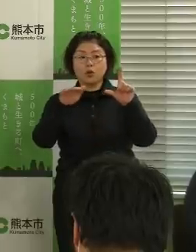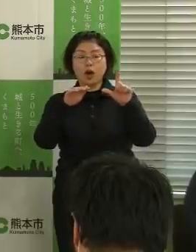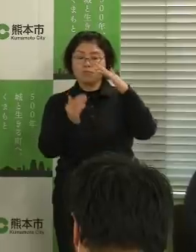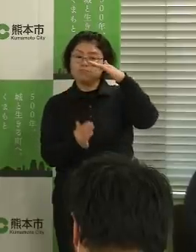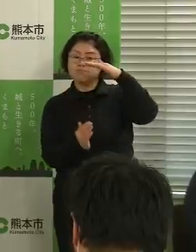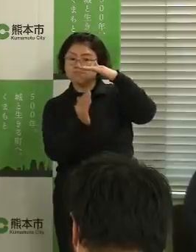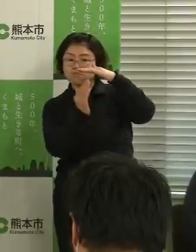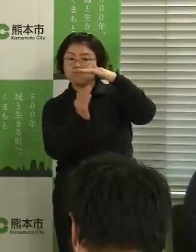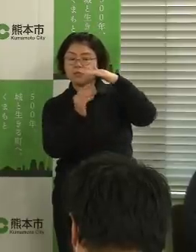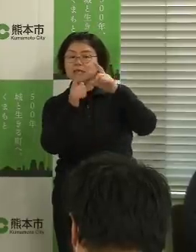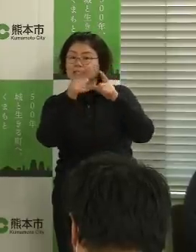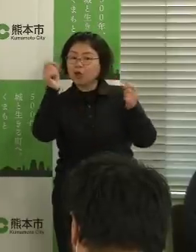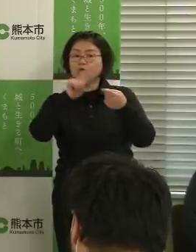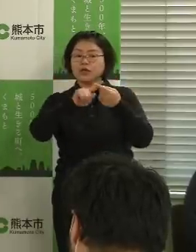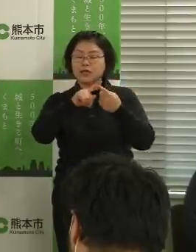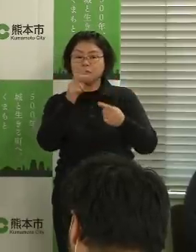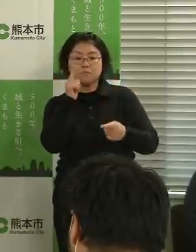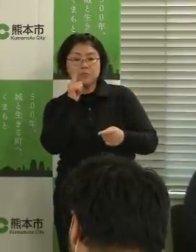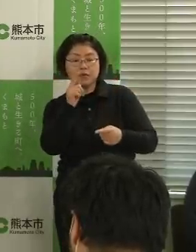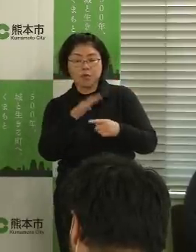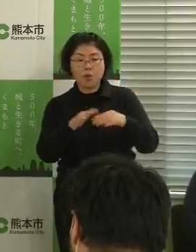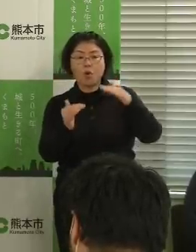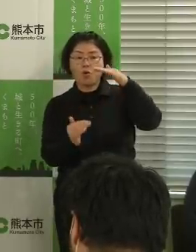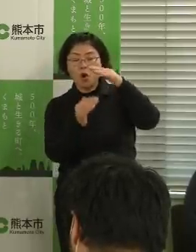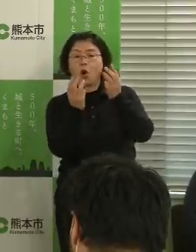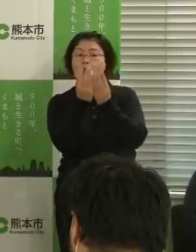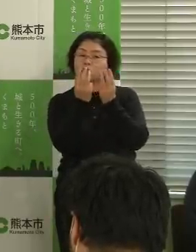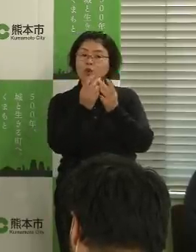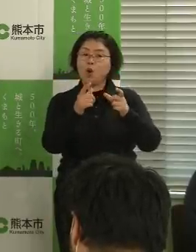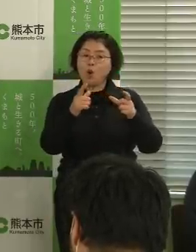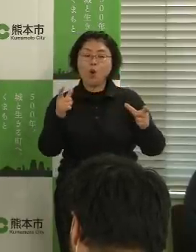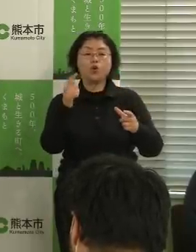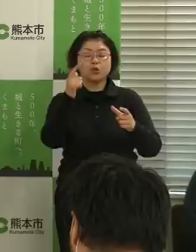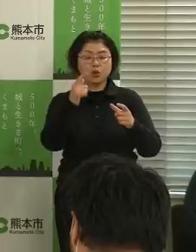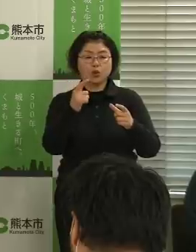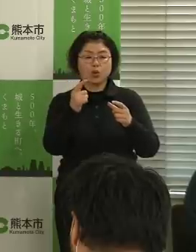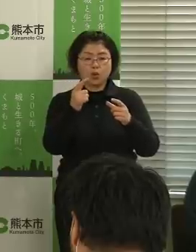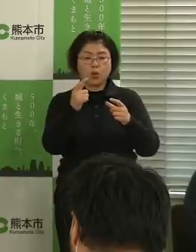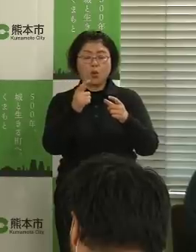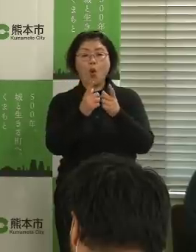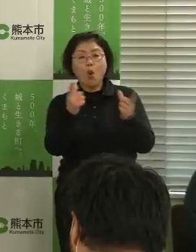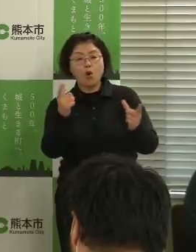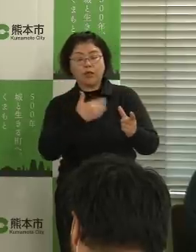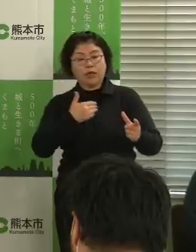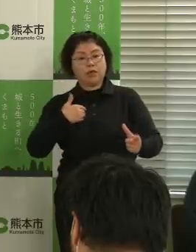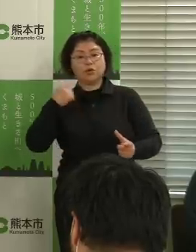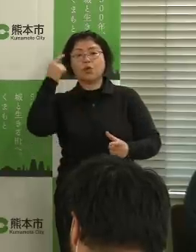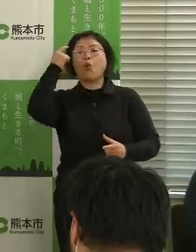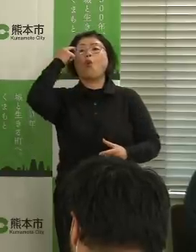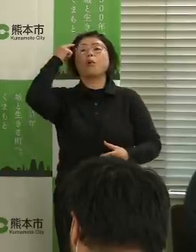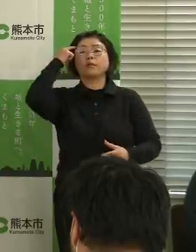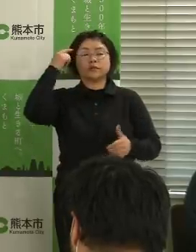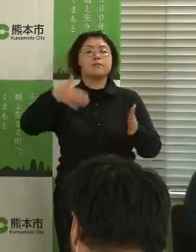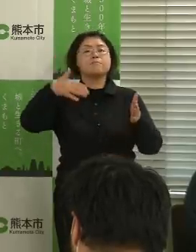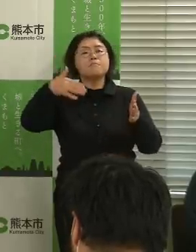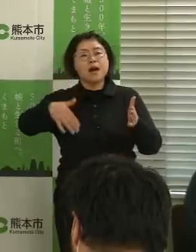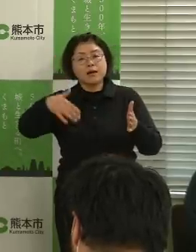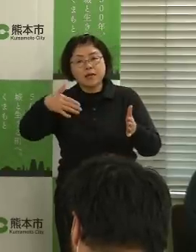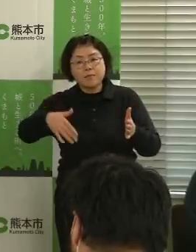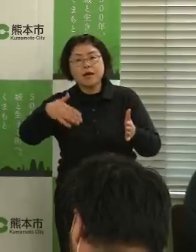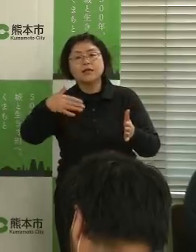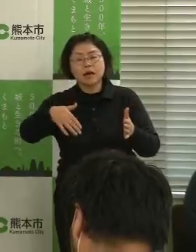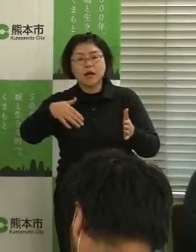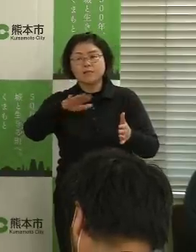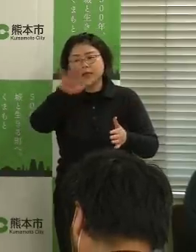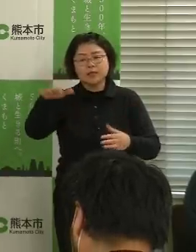PCR 検査はまあ多く件数は検査をしている状況にありますが、やはりまだまだですね、いろいろなご